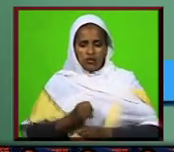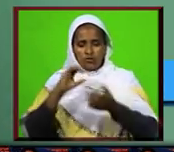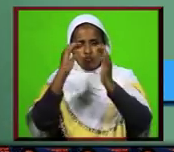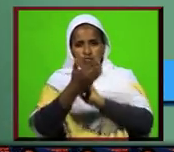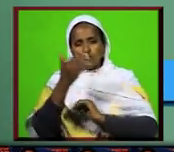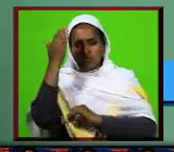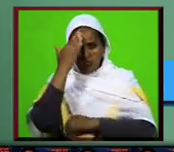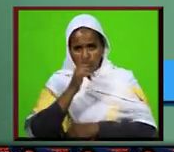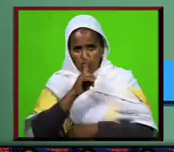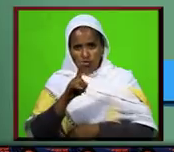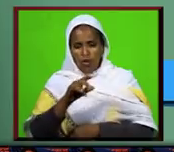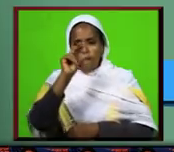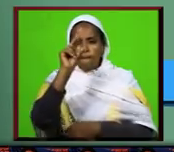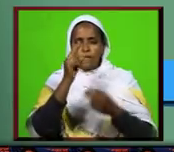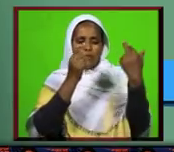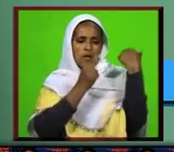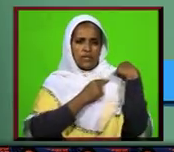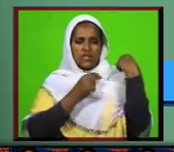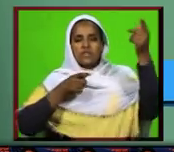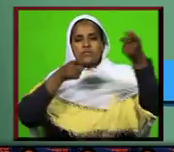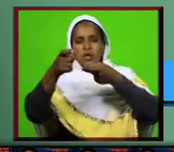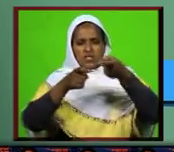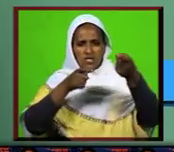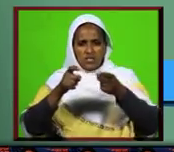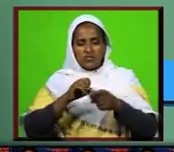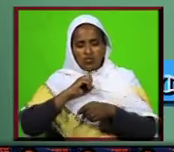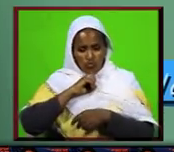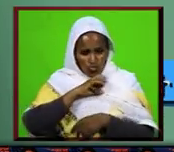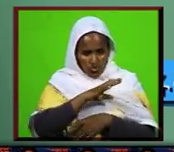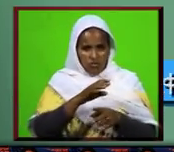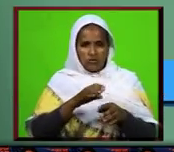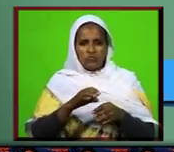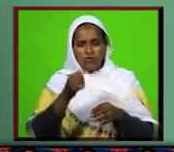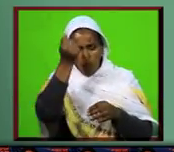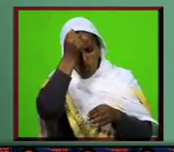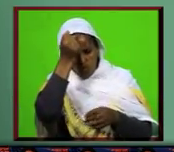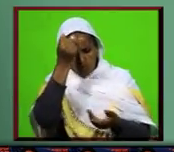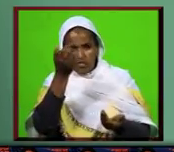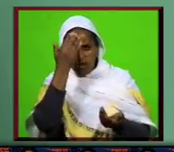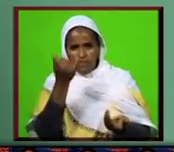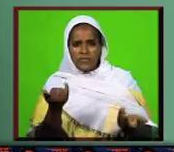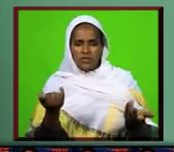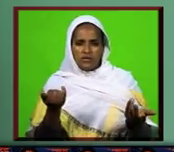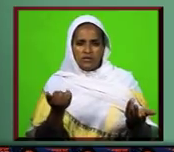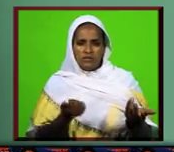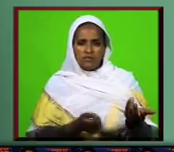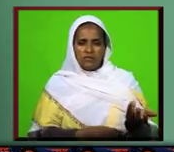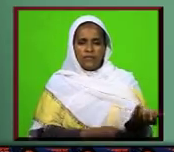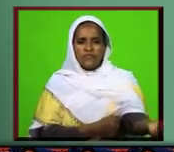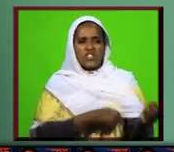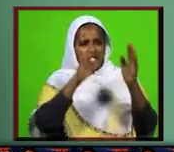እየሰማችሁ እየተረከባችሁ መሆኑን እንድታውቁት ነው። በባለቤትነት ማስተዳደር፣ ሲቆሽሽ መቆጨት፣